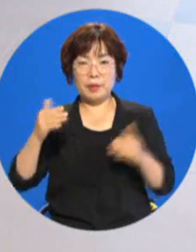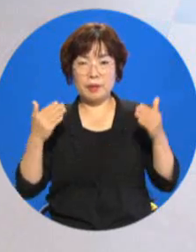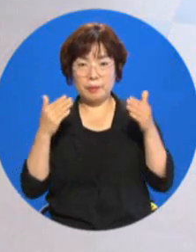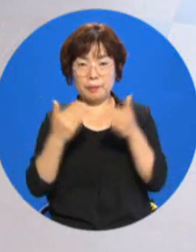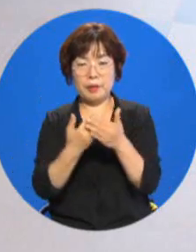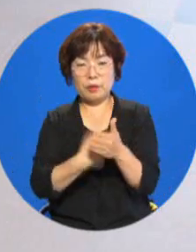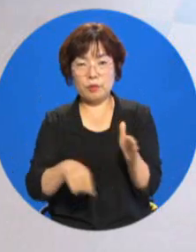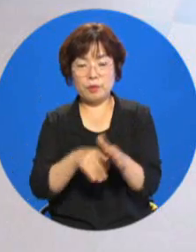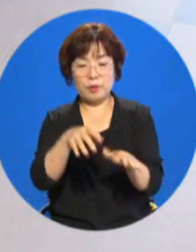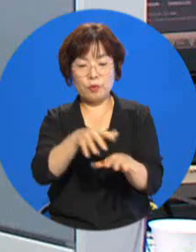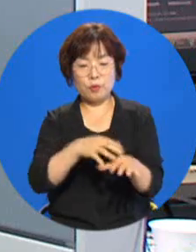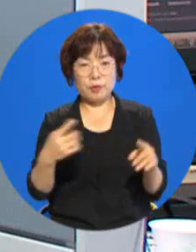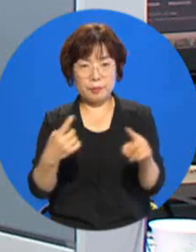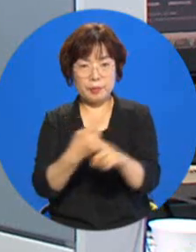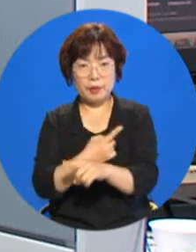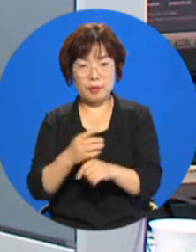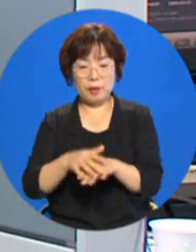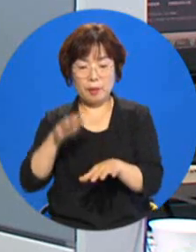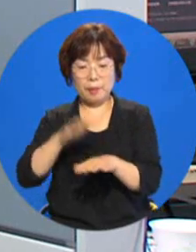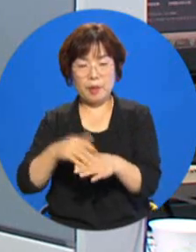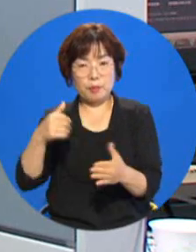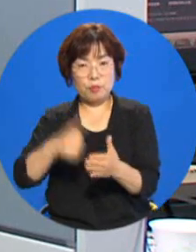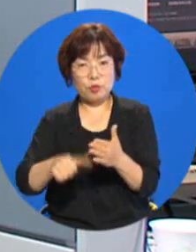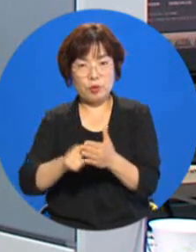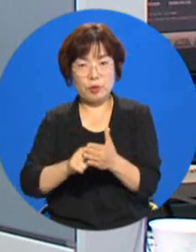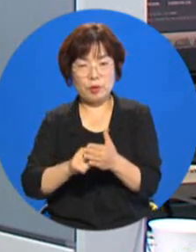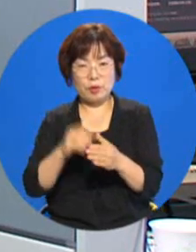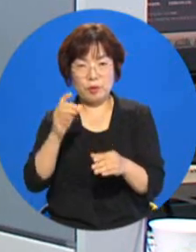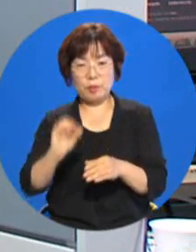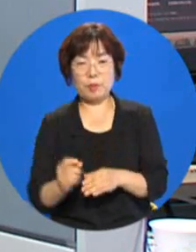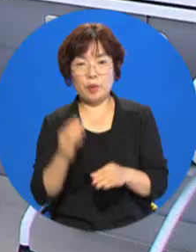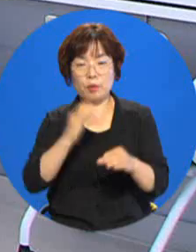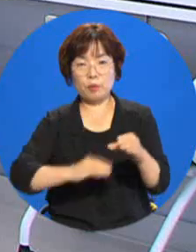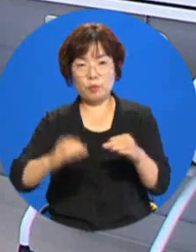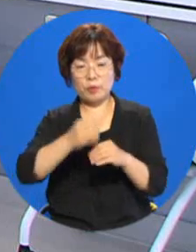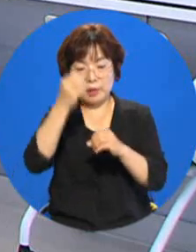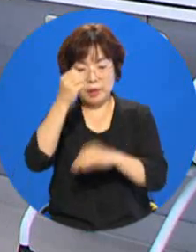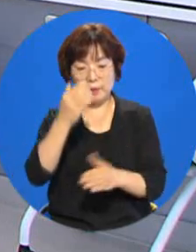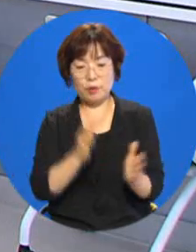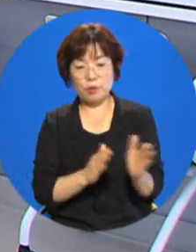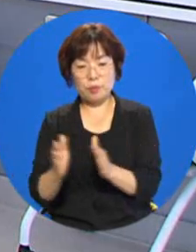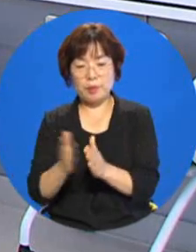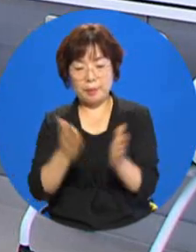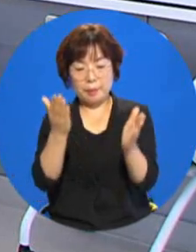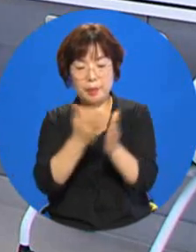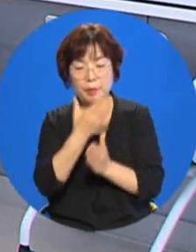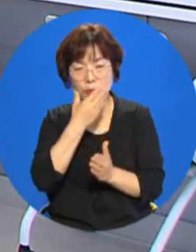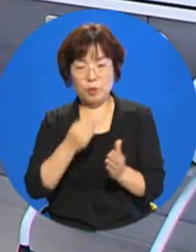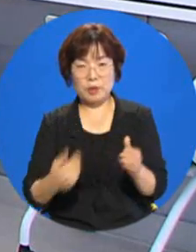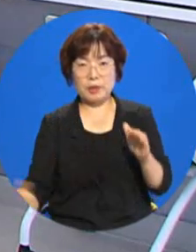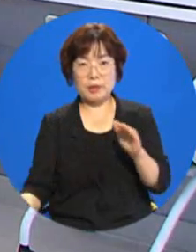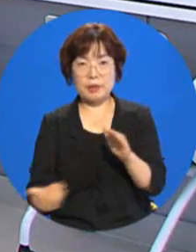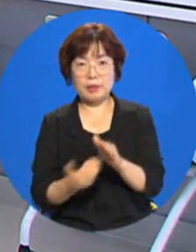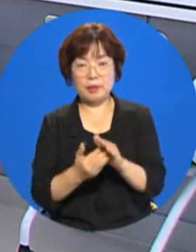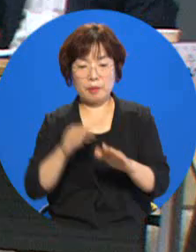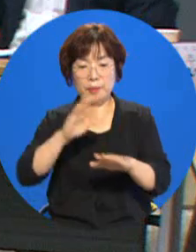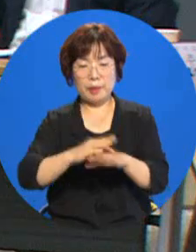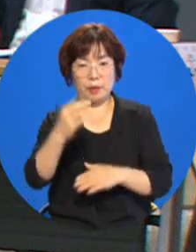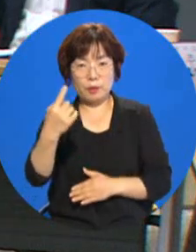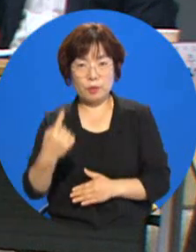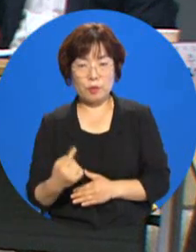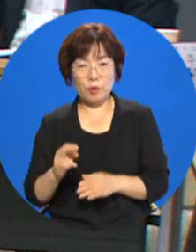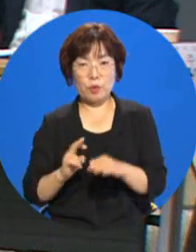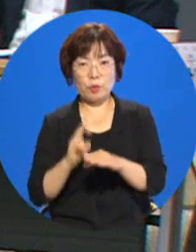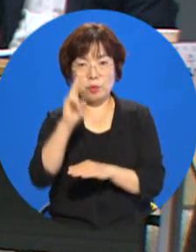미래지향적인 조직 개편을 시작으로 농산물의 고부가가치 기반을 마련하고 맞춤형 복지 실현과 귀향 귀촌,